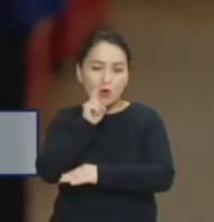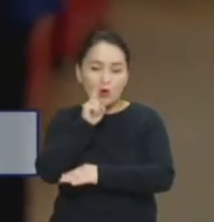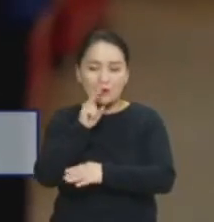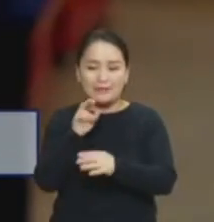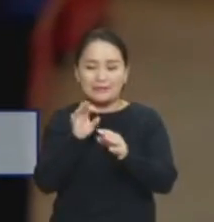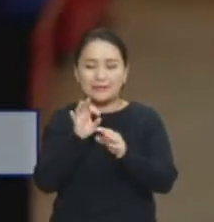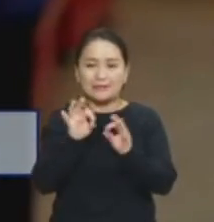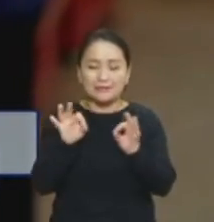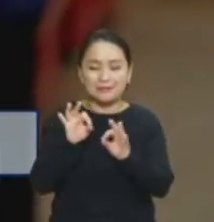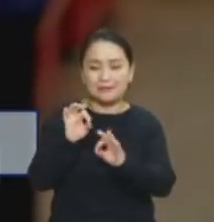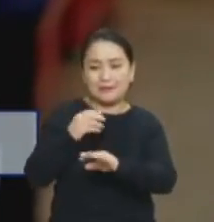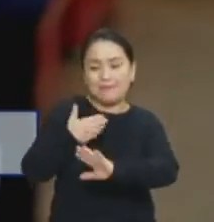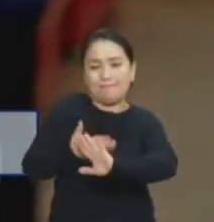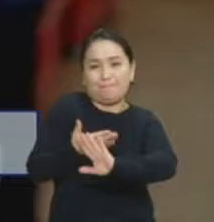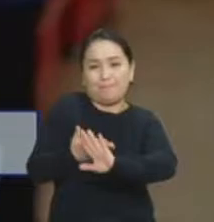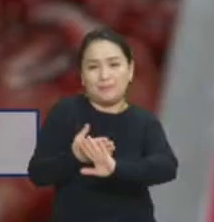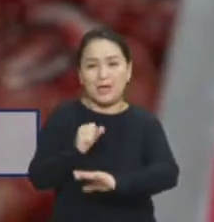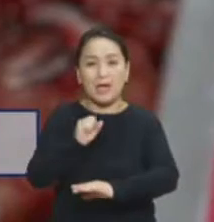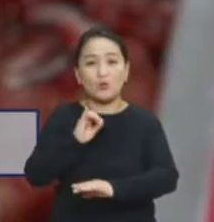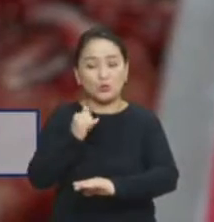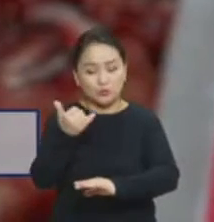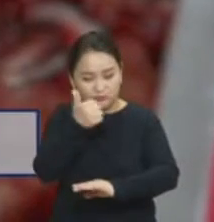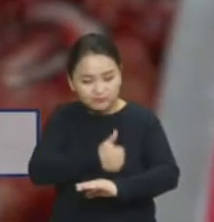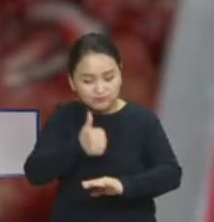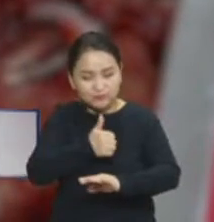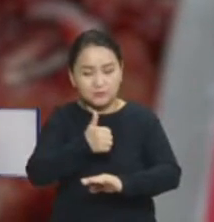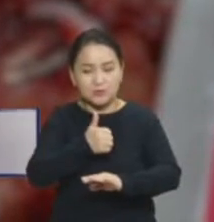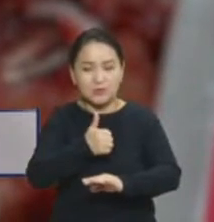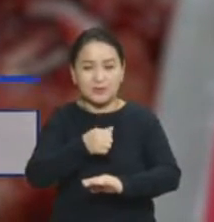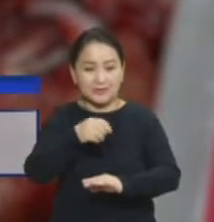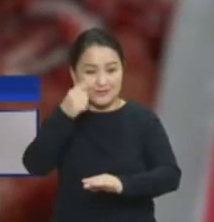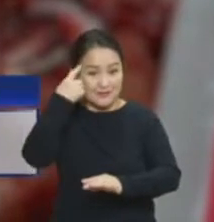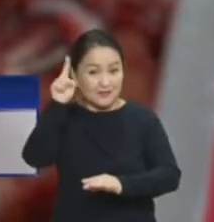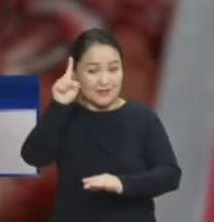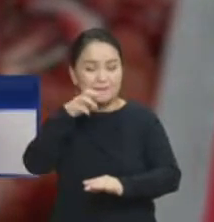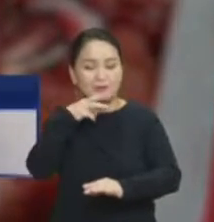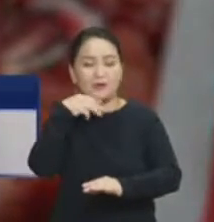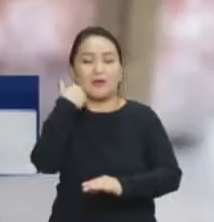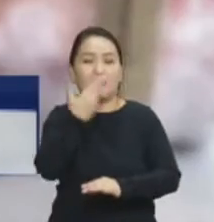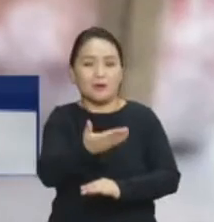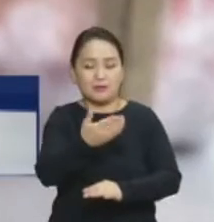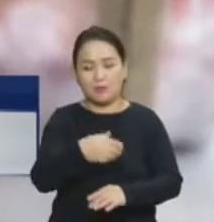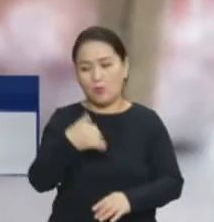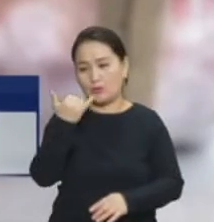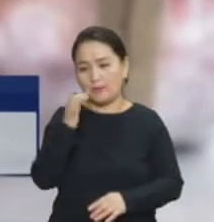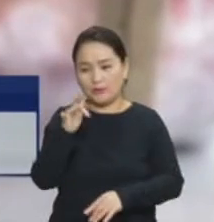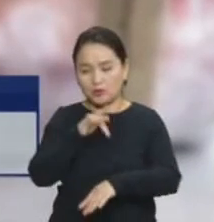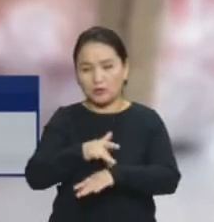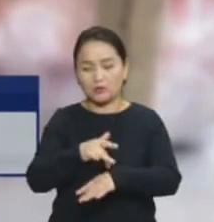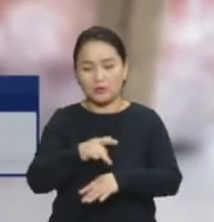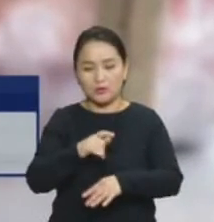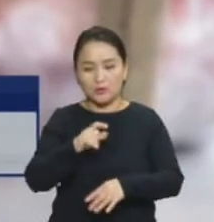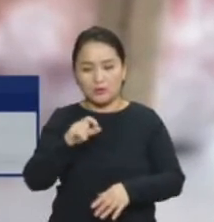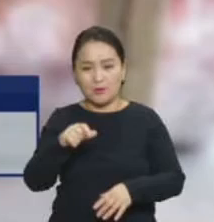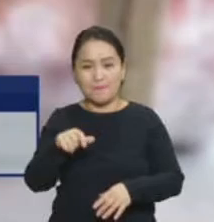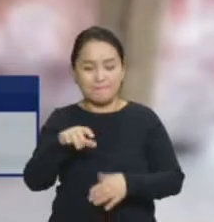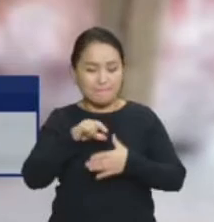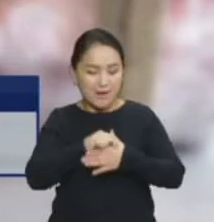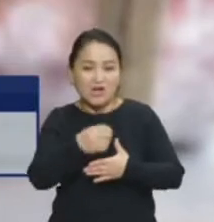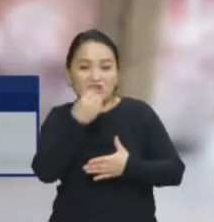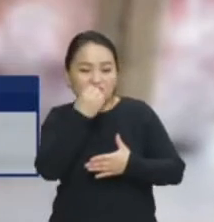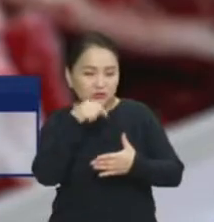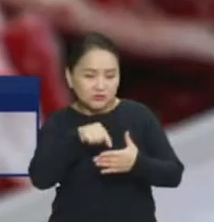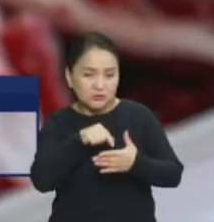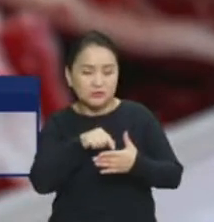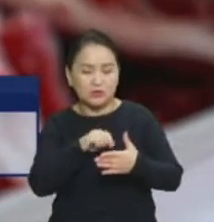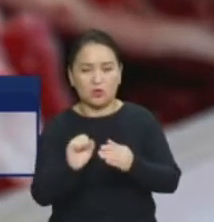сайжруулах үндэсний бодлогыг боловсруулж хүнсний хувьсгалыг санаачлахыг гаргаад удаагүй байхад нийслэлийн иргэдийн идэж байгаа мах эрүүл ахуйн шаардлага хангадаггүй байж мэдэх